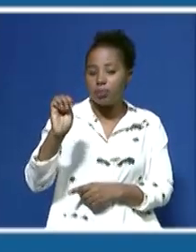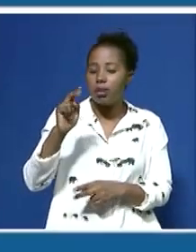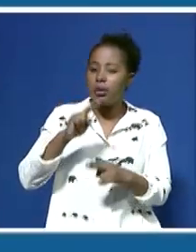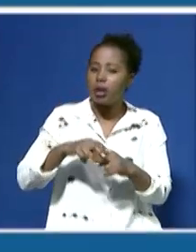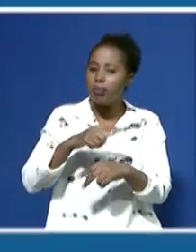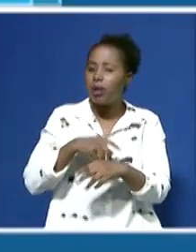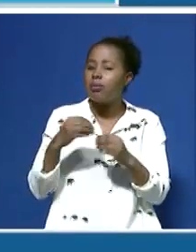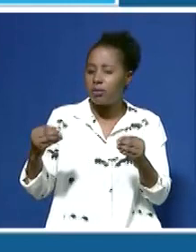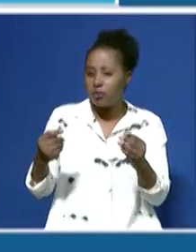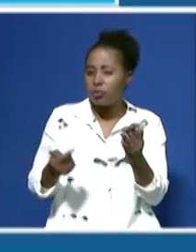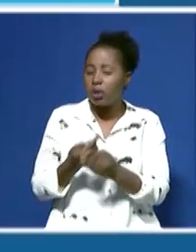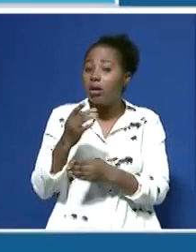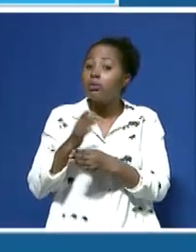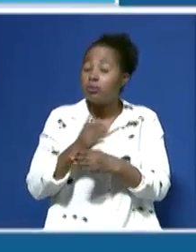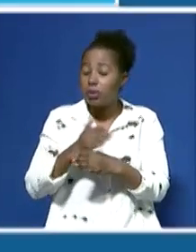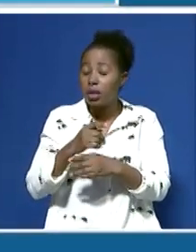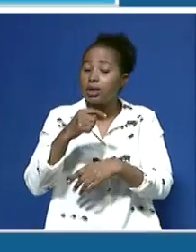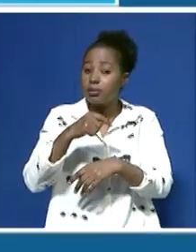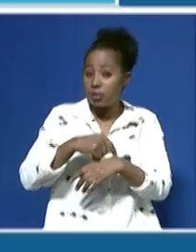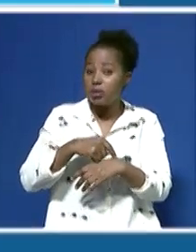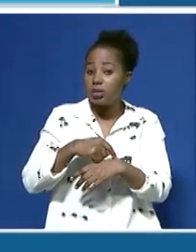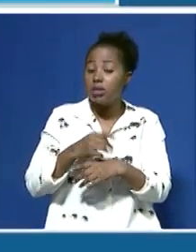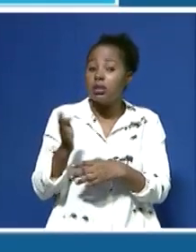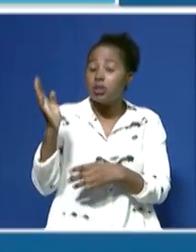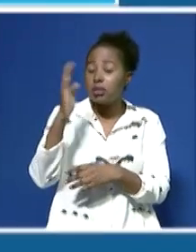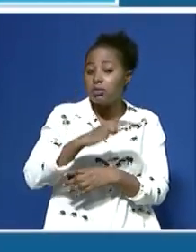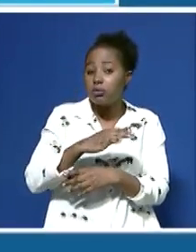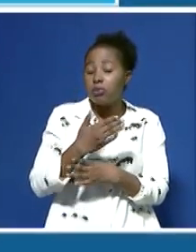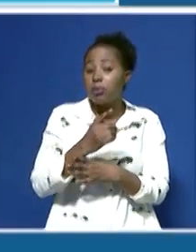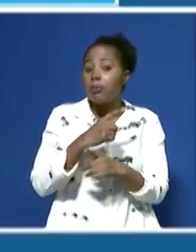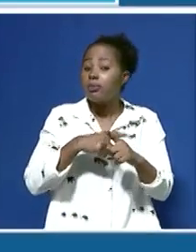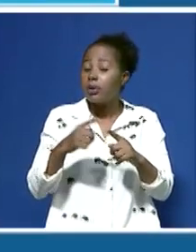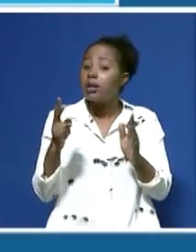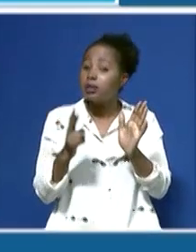mrefu zaidi kutokana na kutumika kwa kipindi cha siku